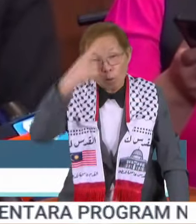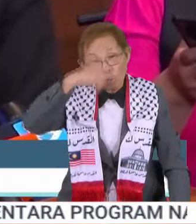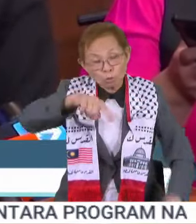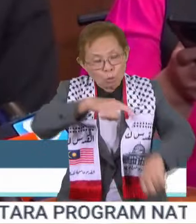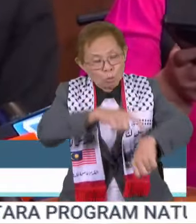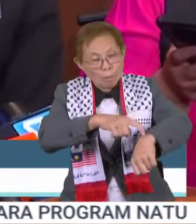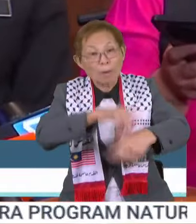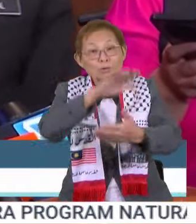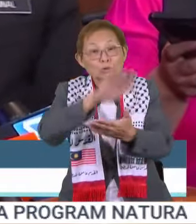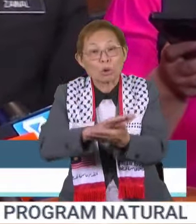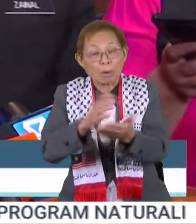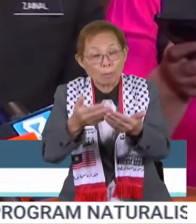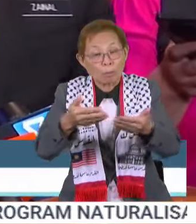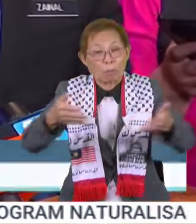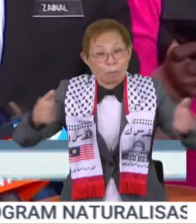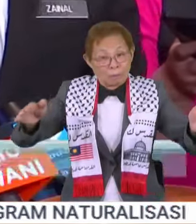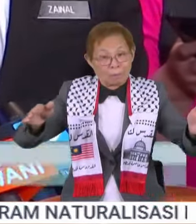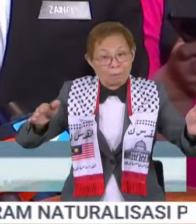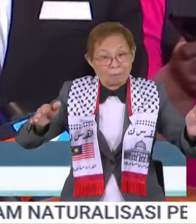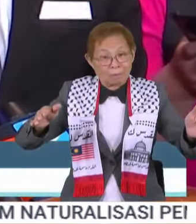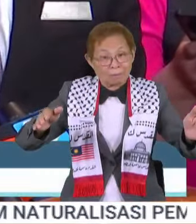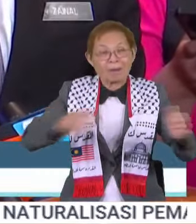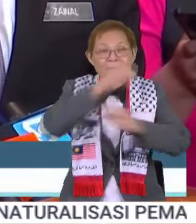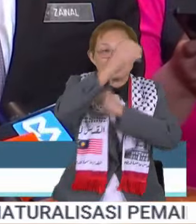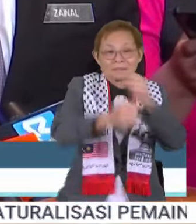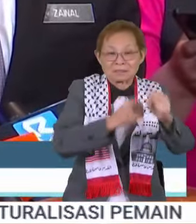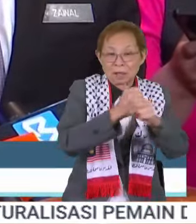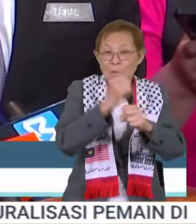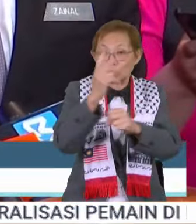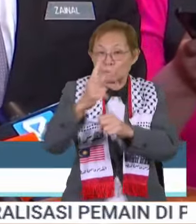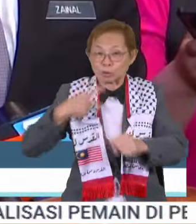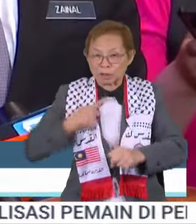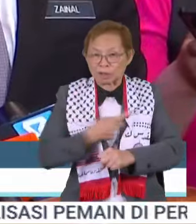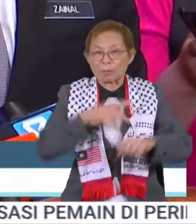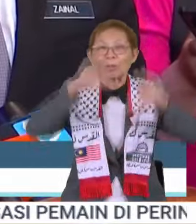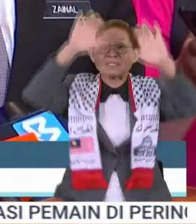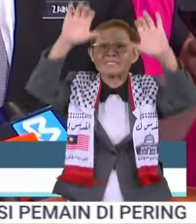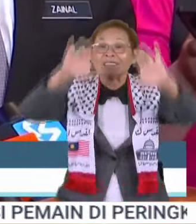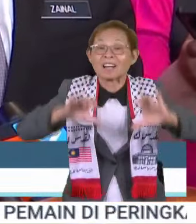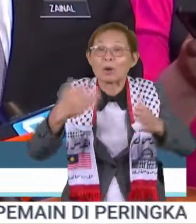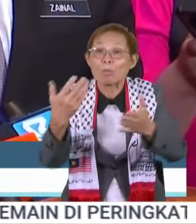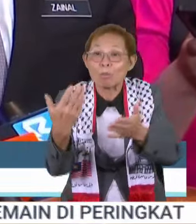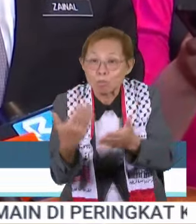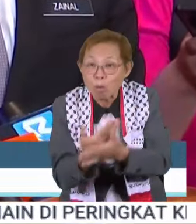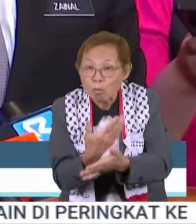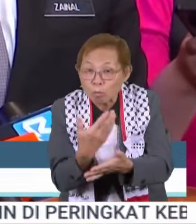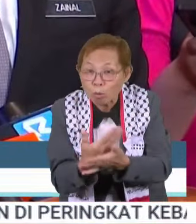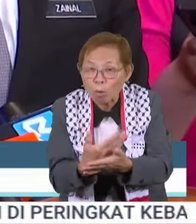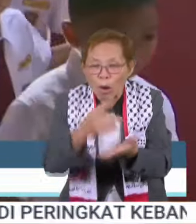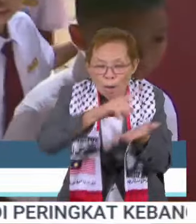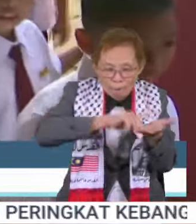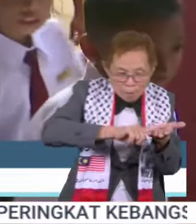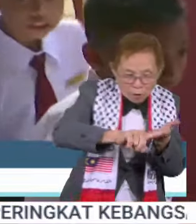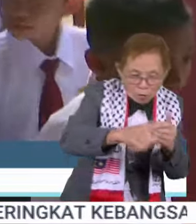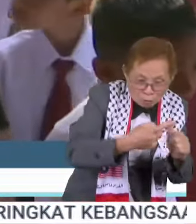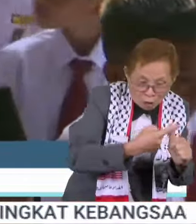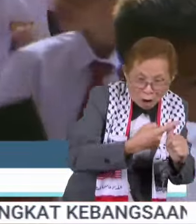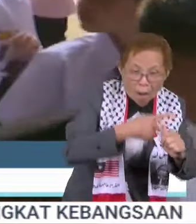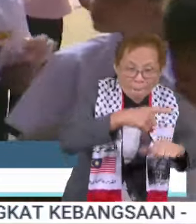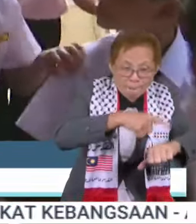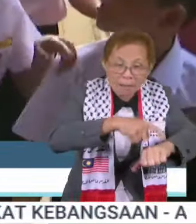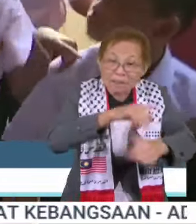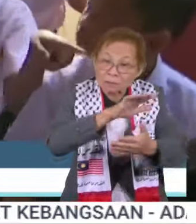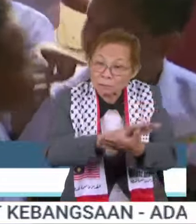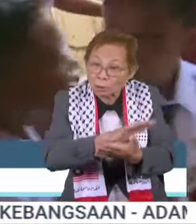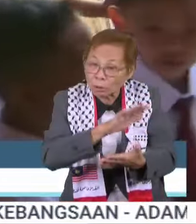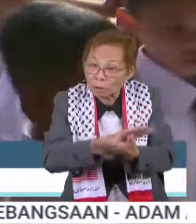Untuk sesi pembukaan persekolahan ini adalah merupakan tahun kedua kita melaksanakan pendekatan baru, yang mana pada minggu pertama sesi